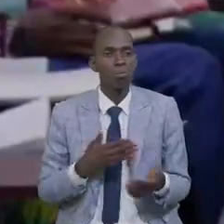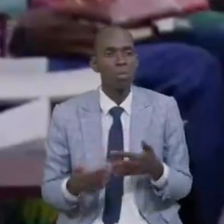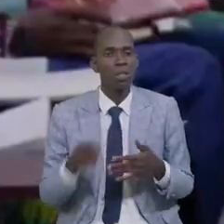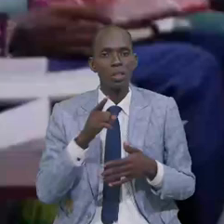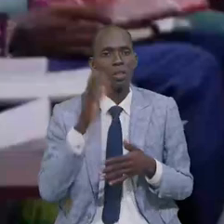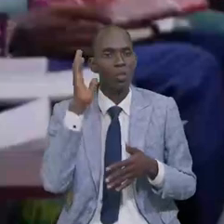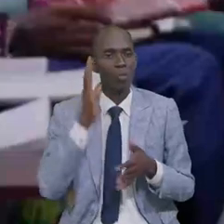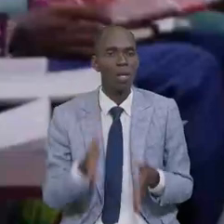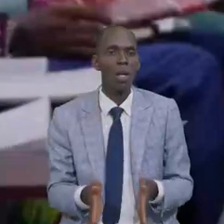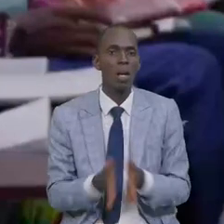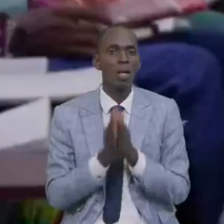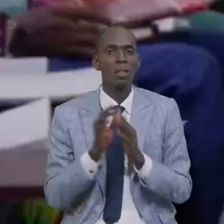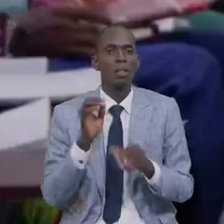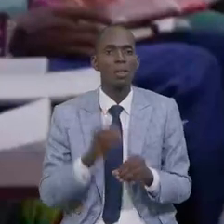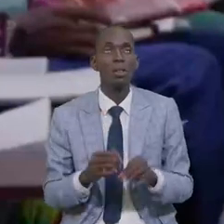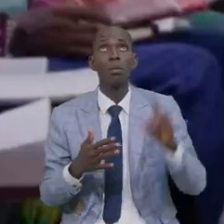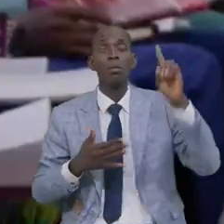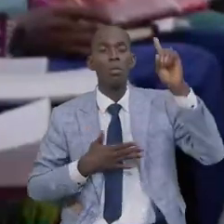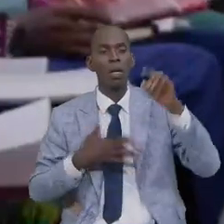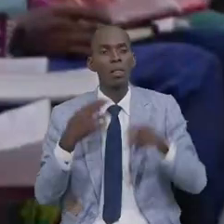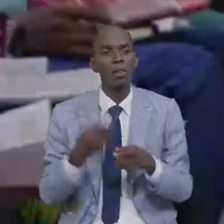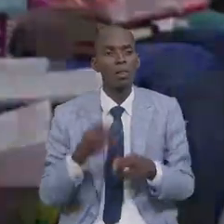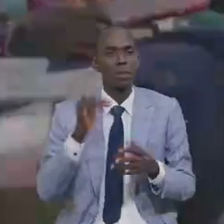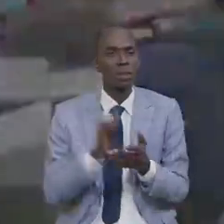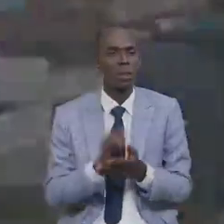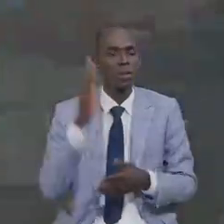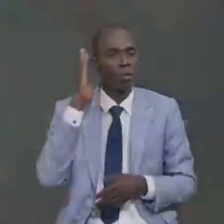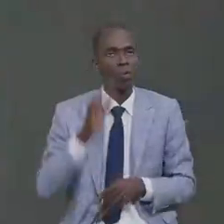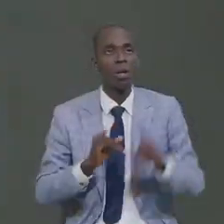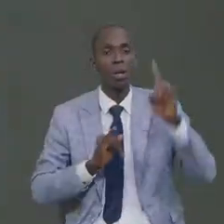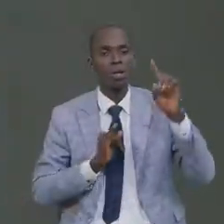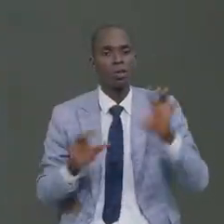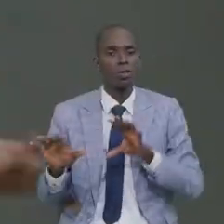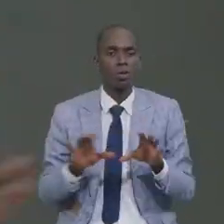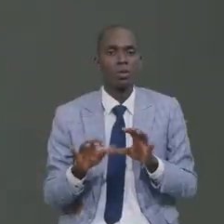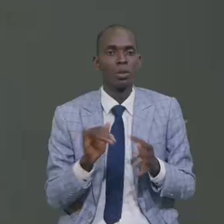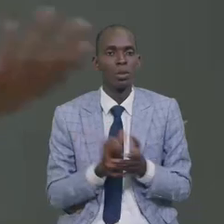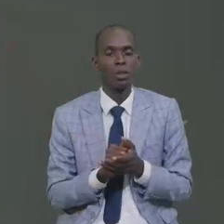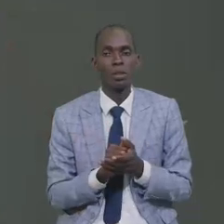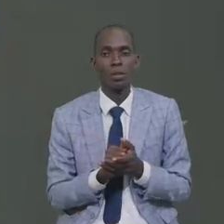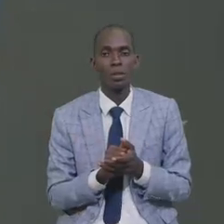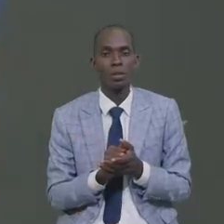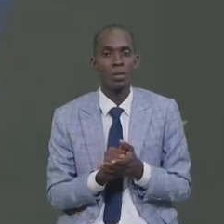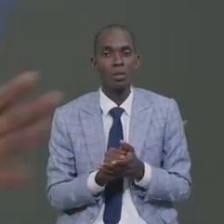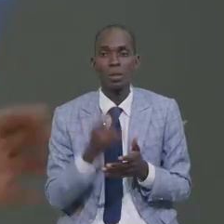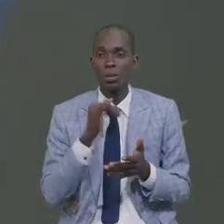Et tout ce que vous demanderez en mon nom, je le ferai. C'est lui qui le